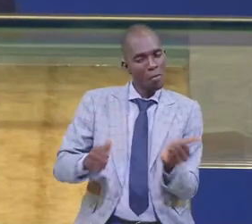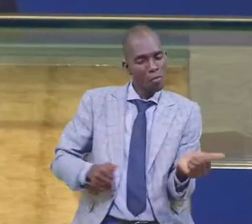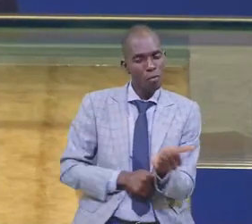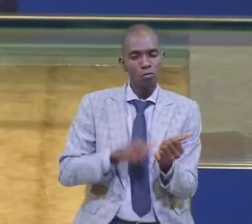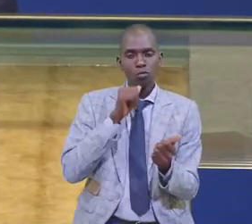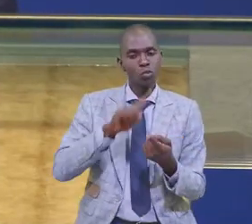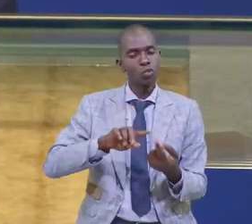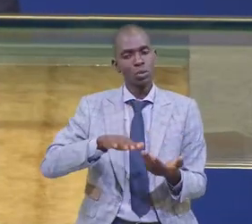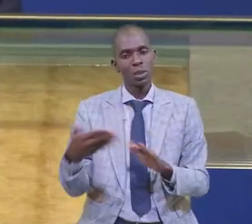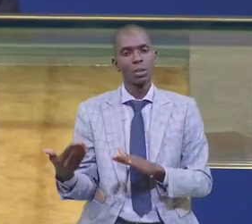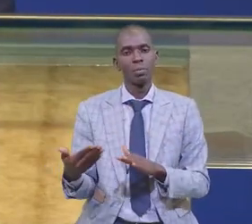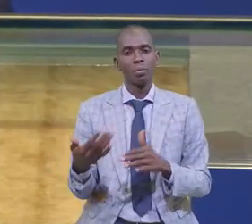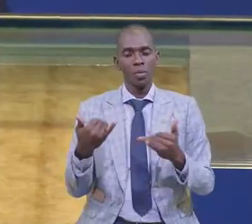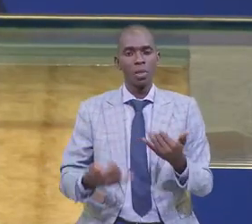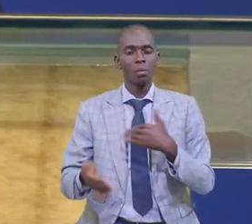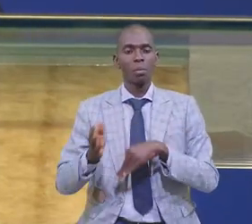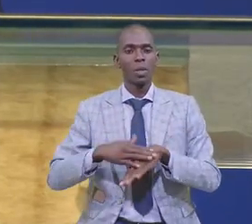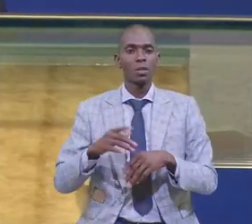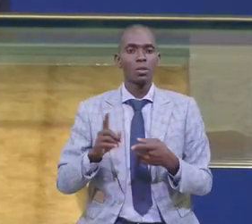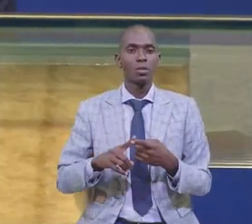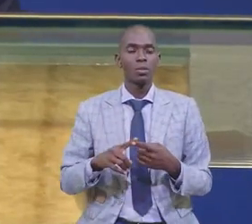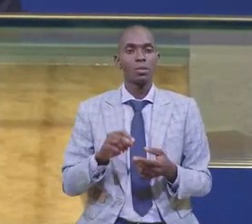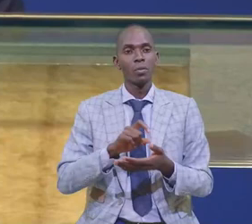évitée. Verset 7.